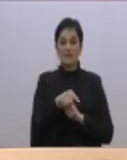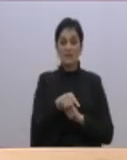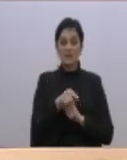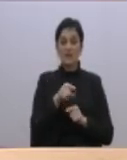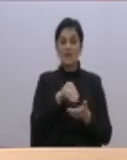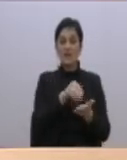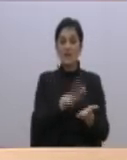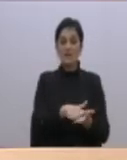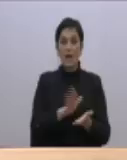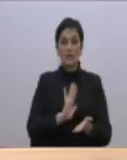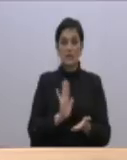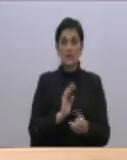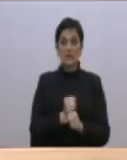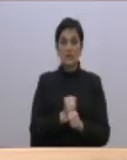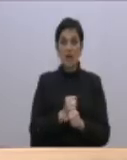գանխործիելեպիս